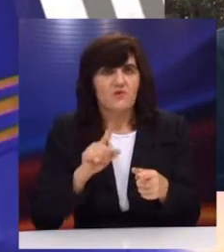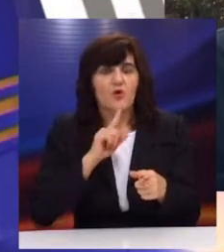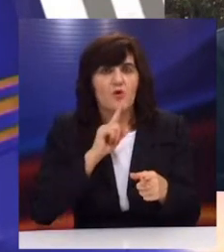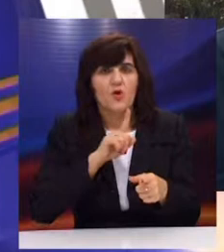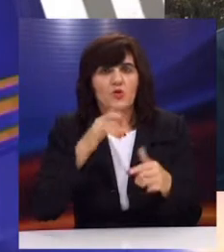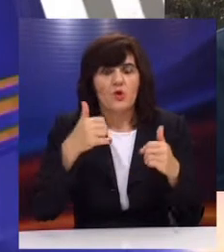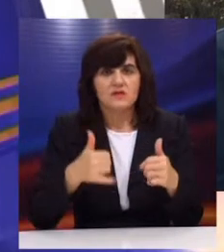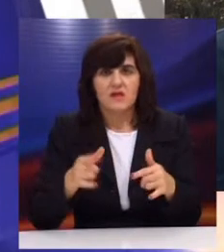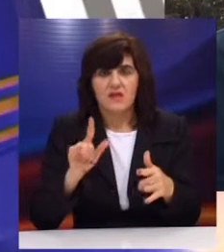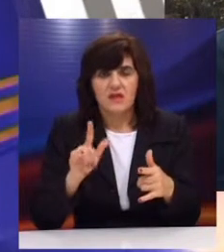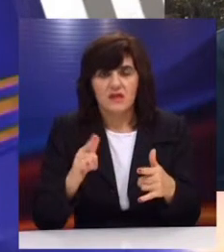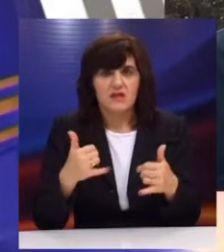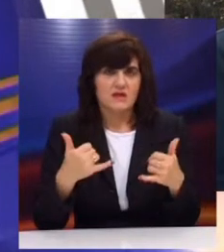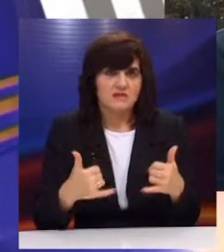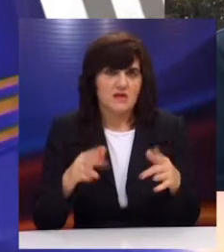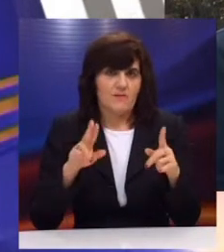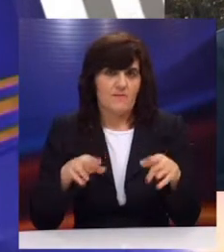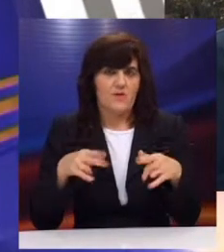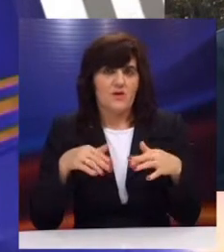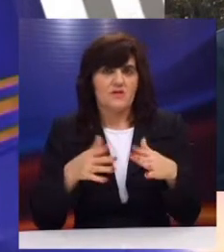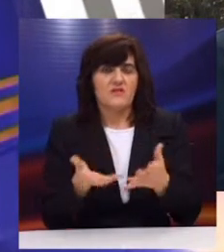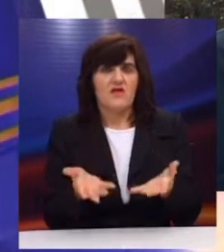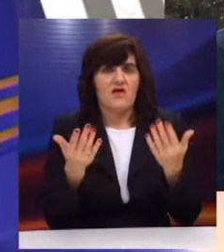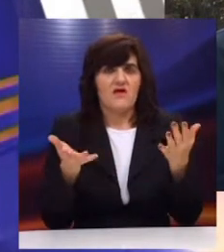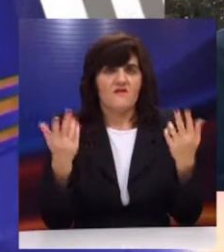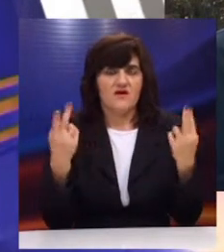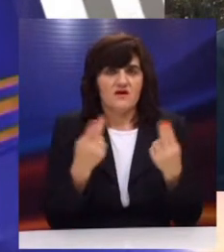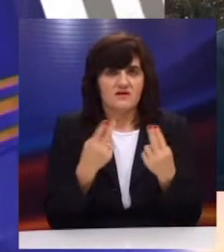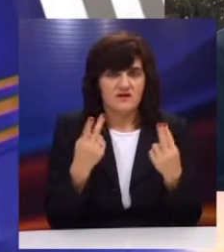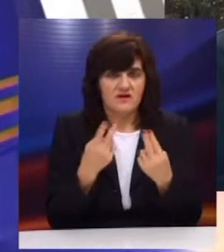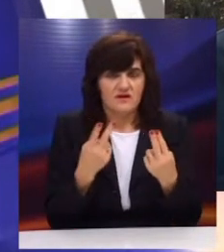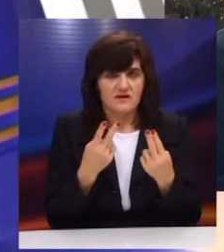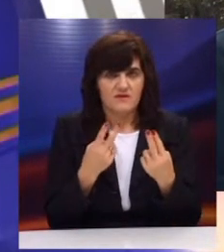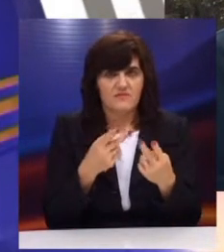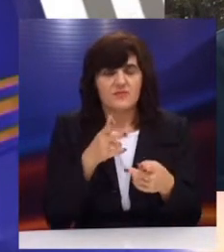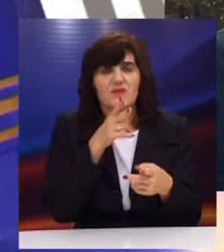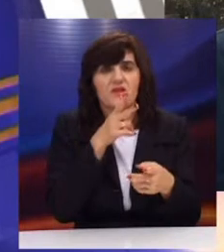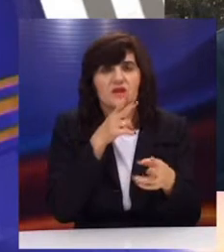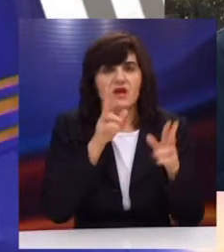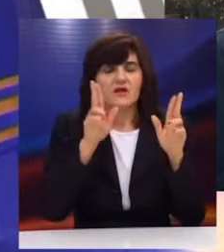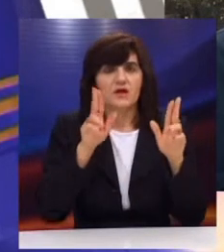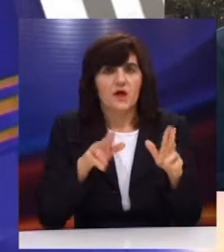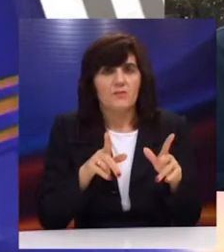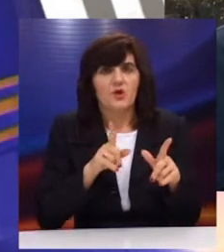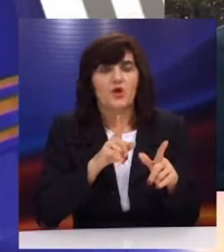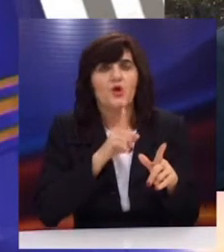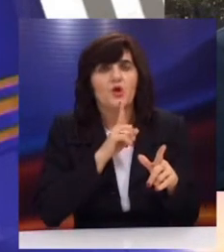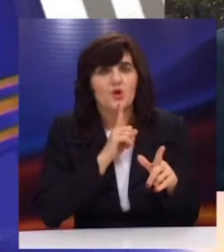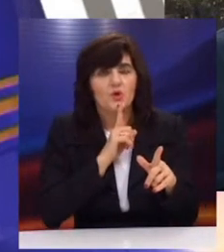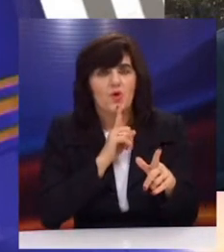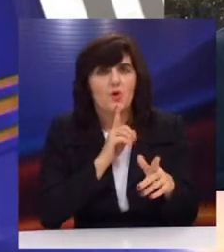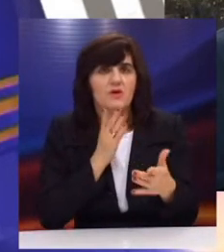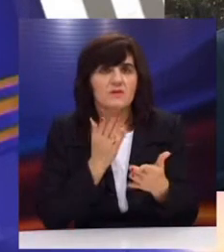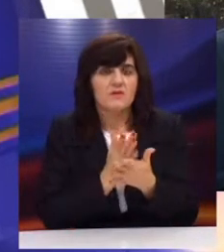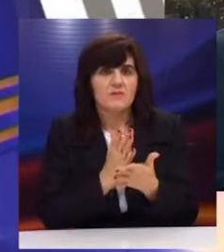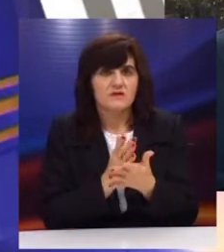koji do sad nisu, oni tek sada moraju da vade zadnje rezerve ili traže mogućnost na koje, kako bi